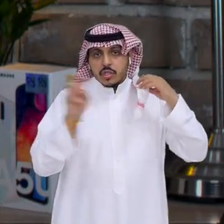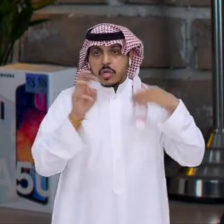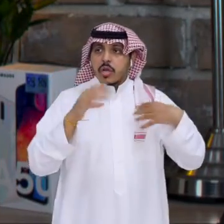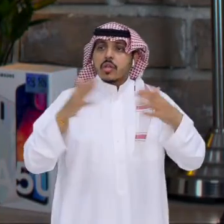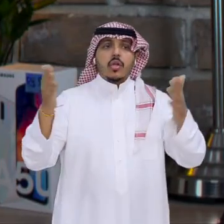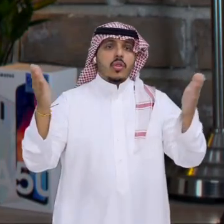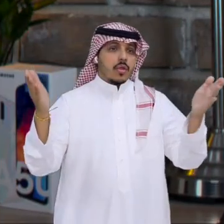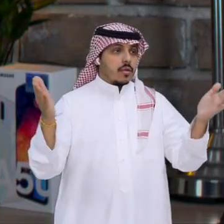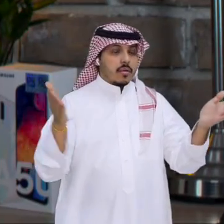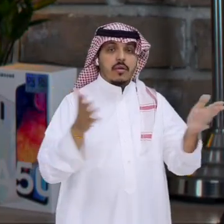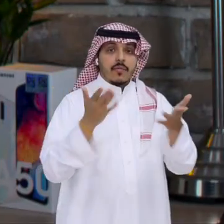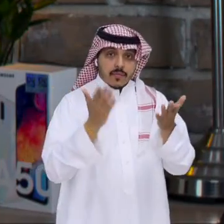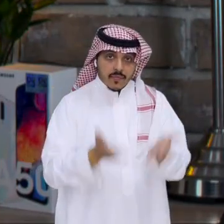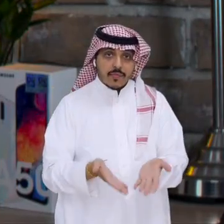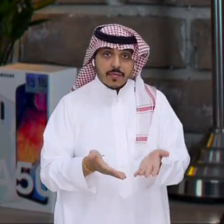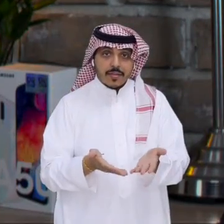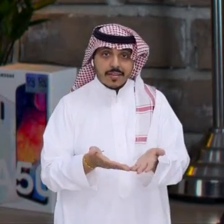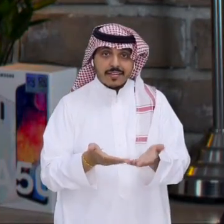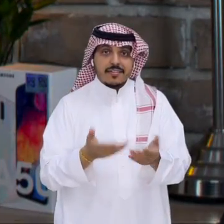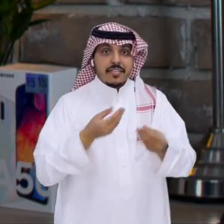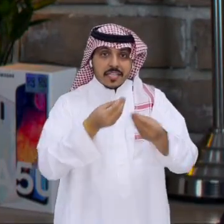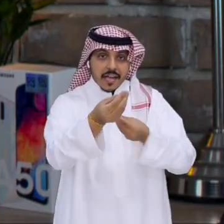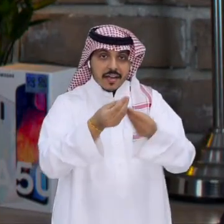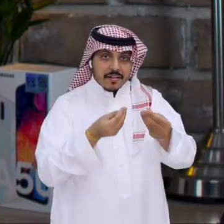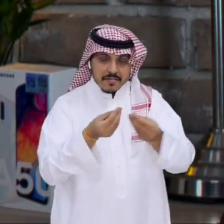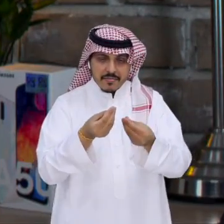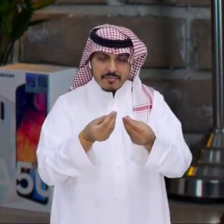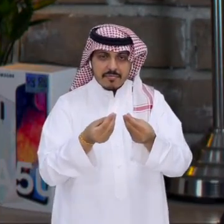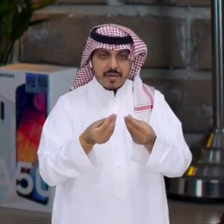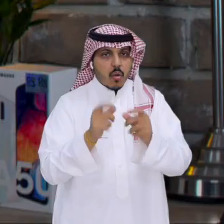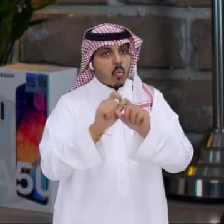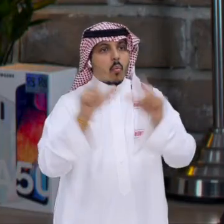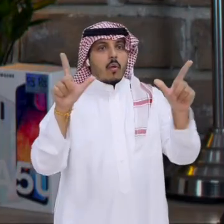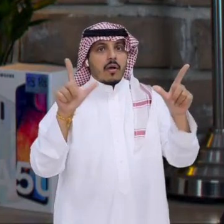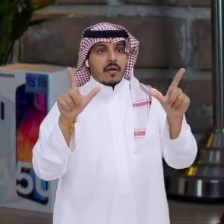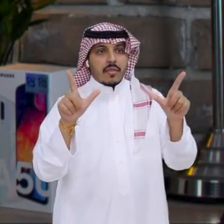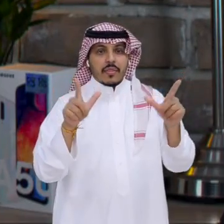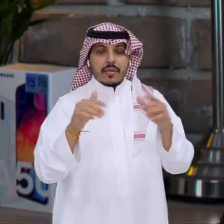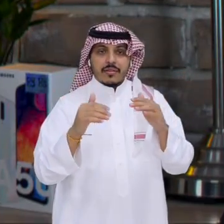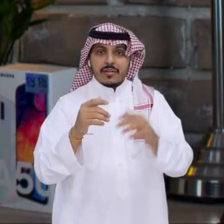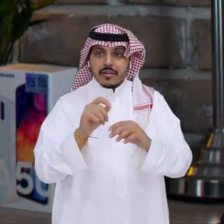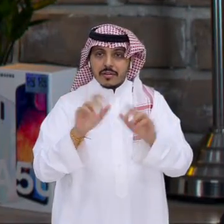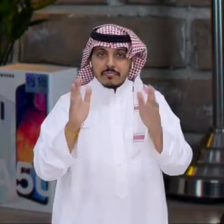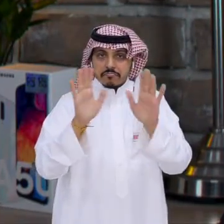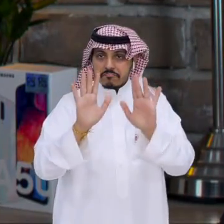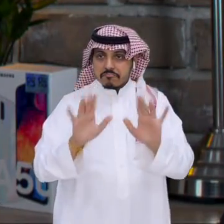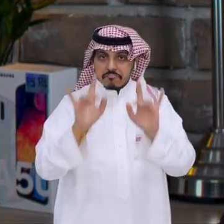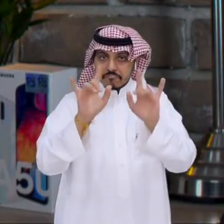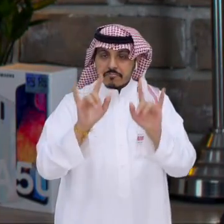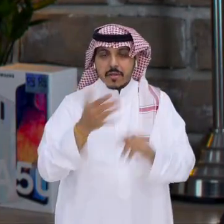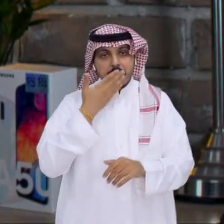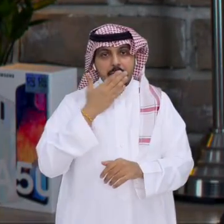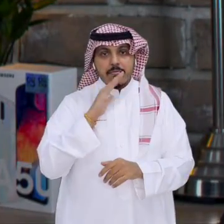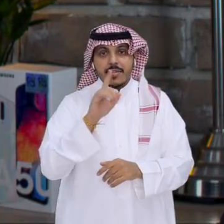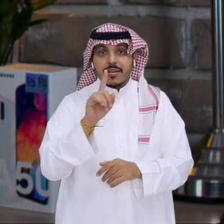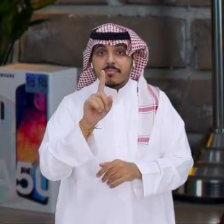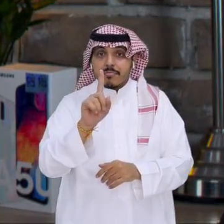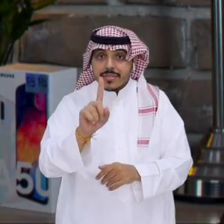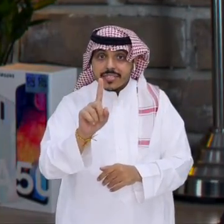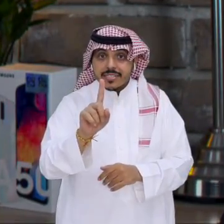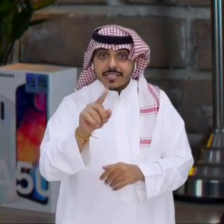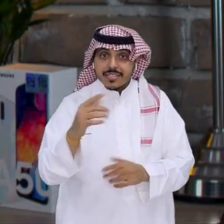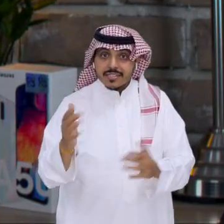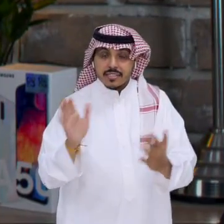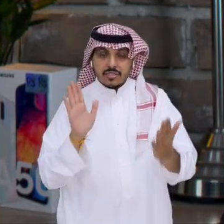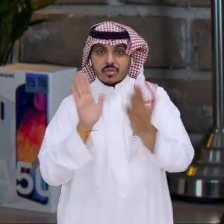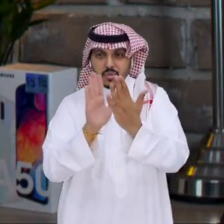من الشركات، وكل الشركات بصراحة التعامل جدا كبير في الشفافية والتعامل جدا كويس والحمد لله رب العالمين. ولكن الشيء